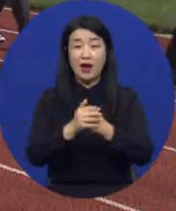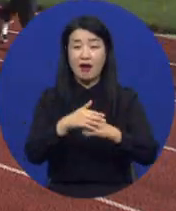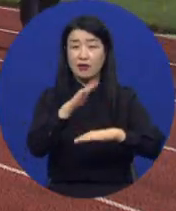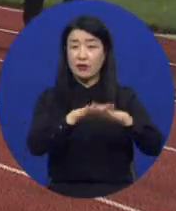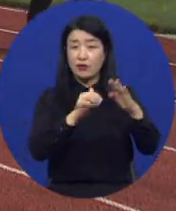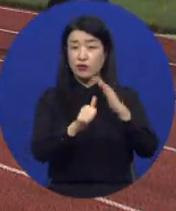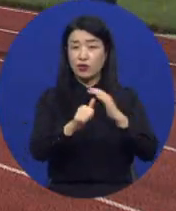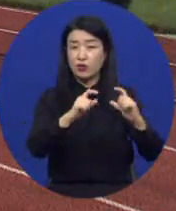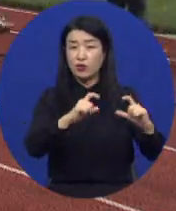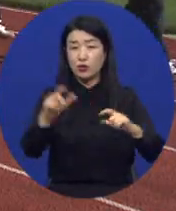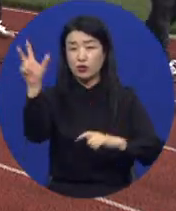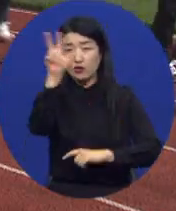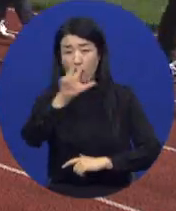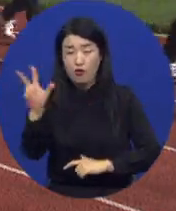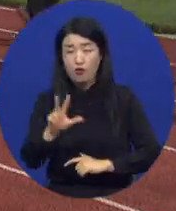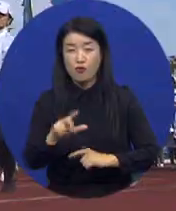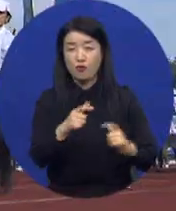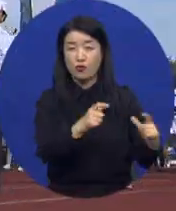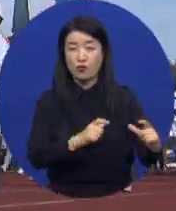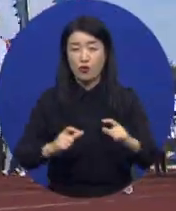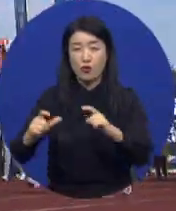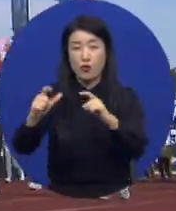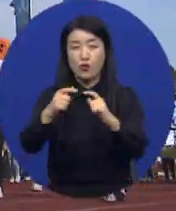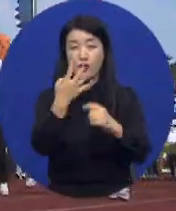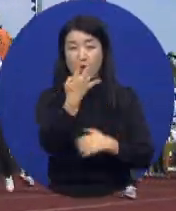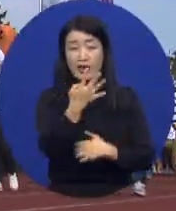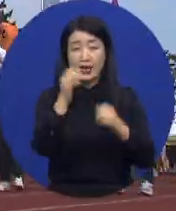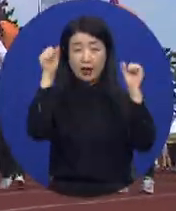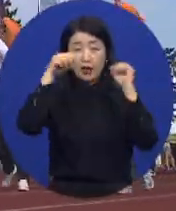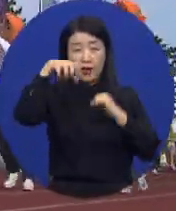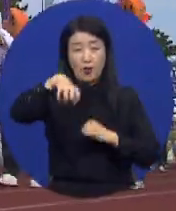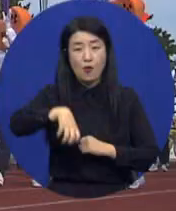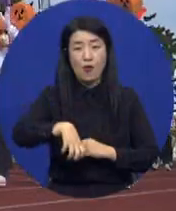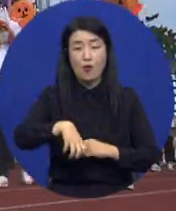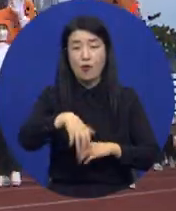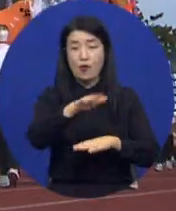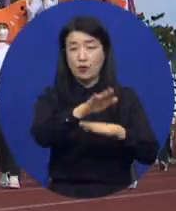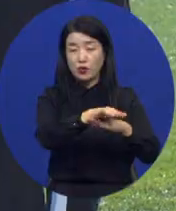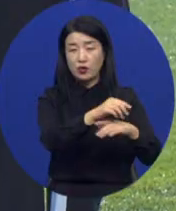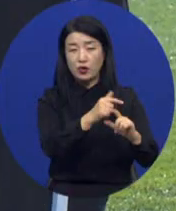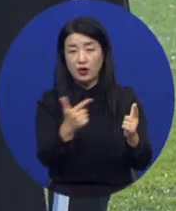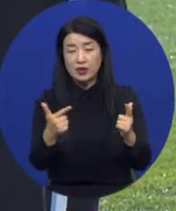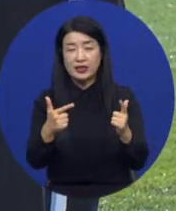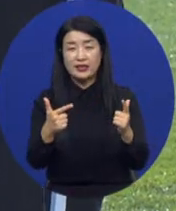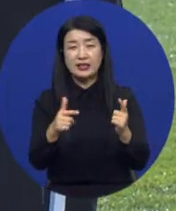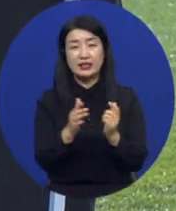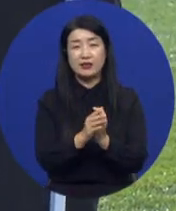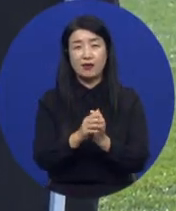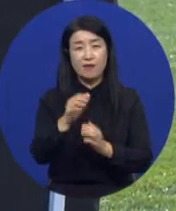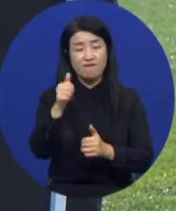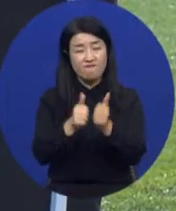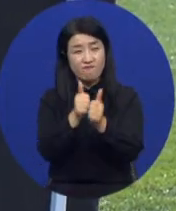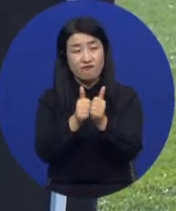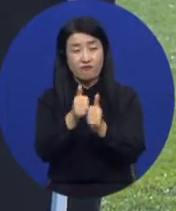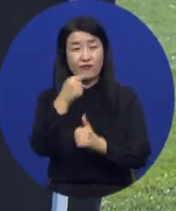선수들은 도내 74개 경기장에서 학생과 장애인, 읍면동과 동호인 클럽부로 나눠 기량을